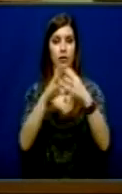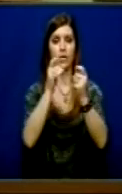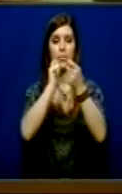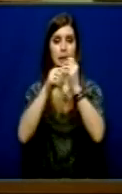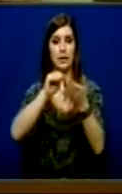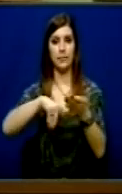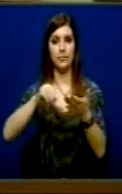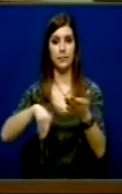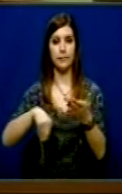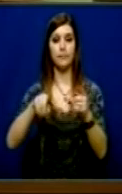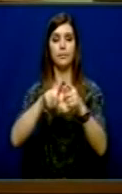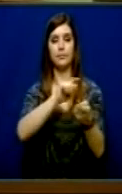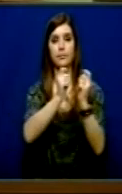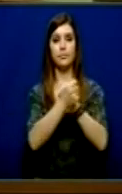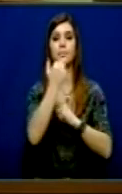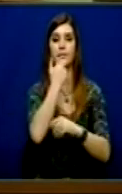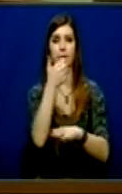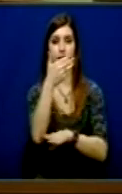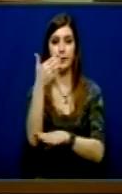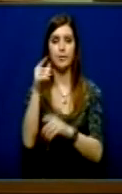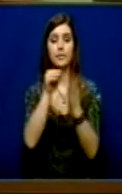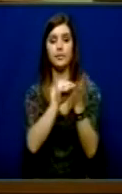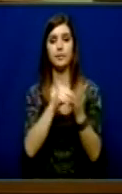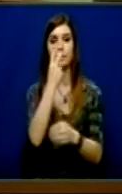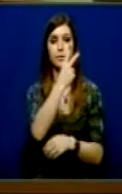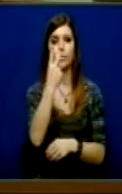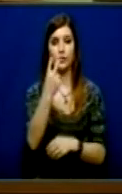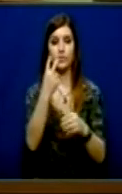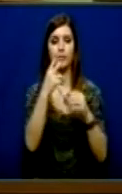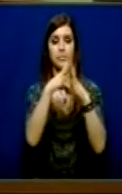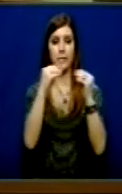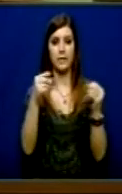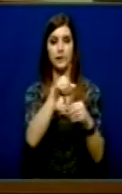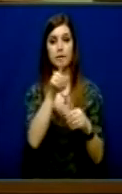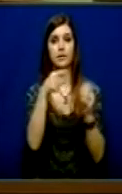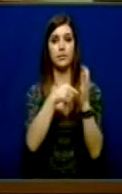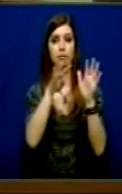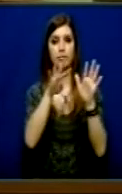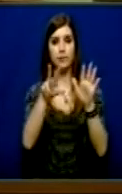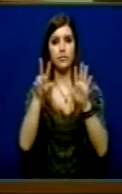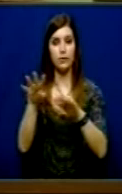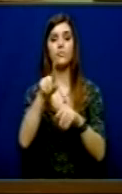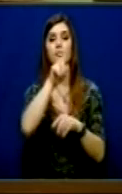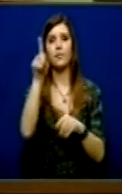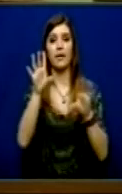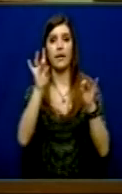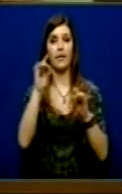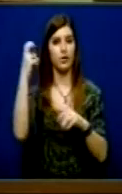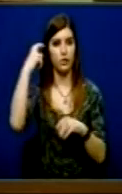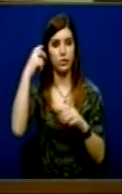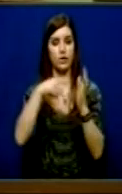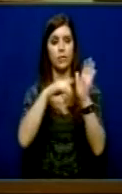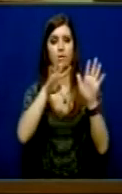shoqërore të lidhura në periudhën kohore nga data 22/3/1989 deri më datën 10/6/1999 në mes të